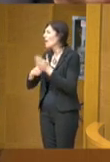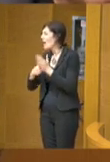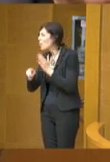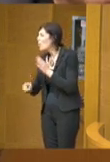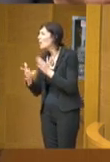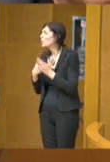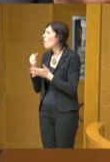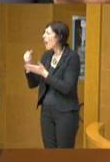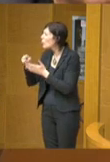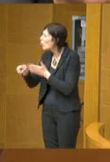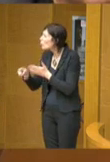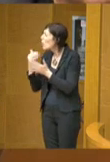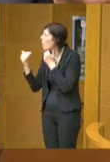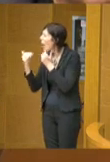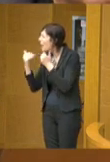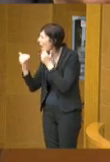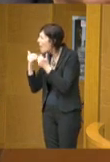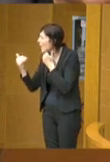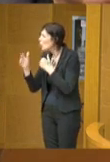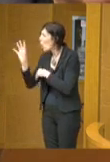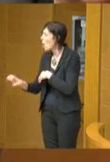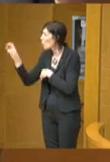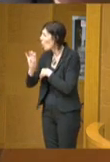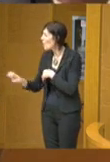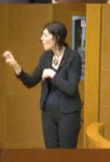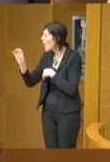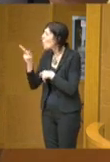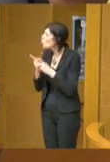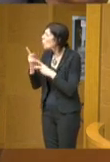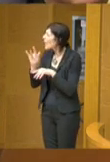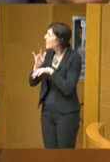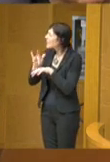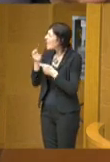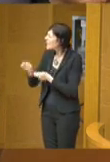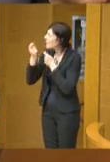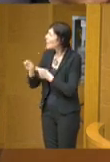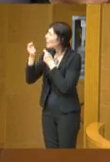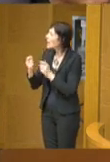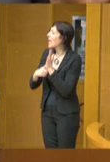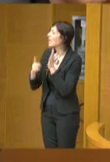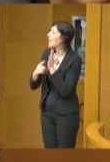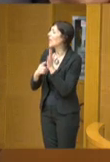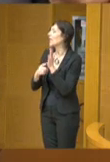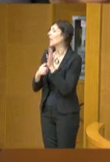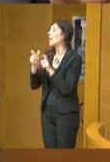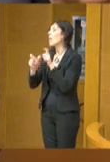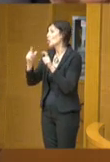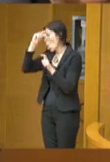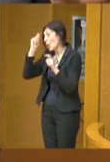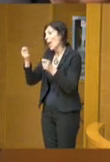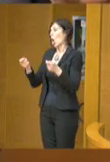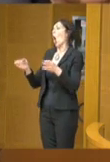patrocinio del Parlamento europeo, che cerca di sensibilizzare sui diritti delle persone in coma e